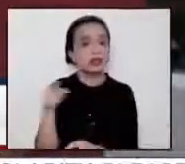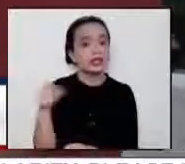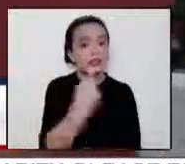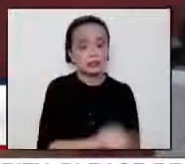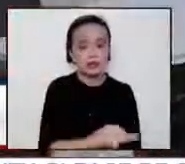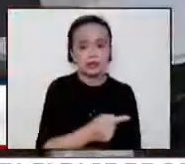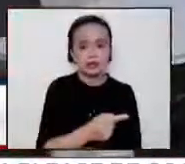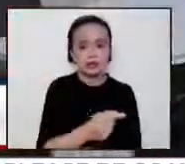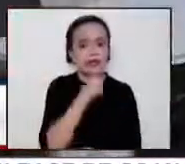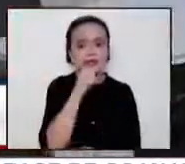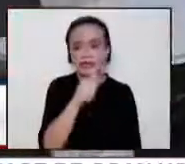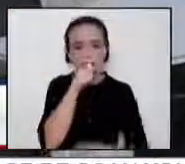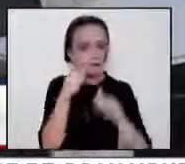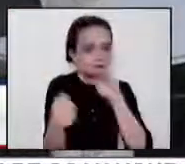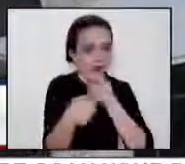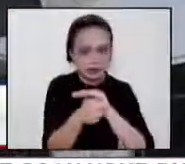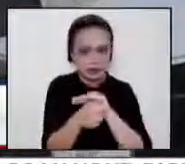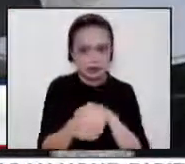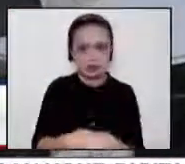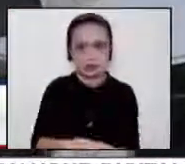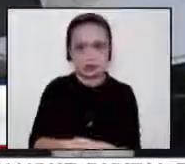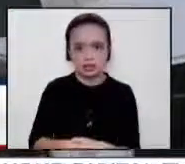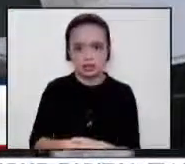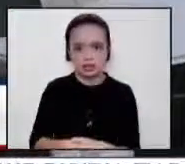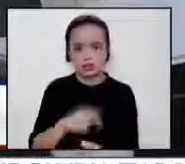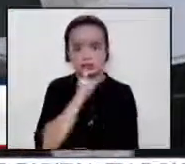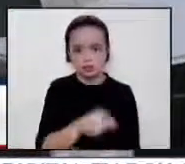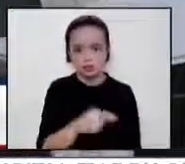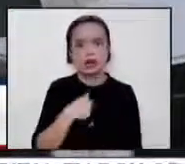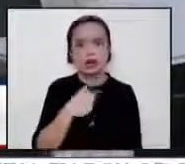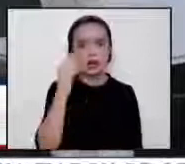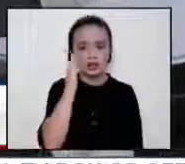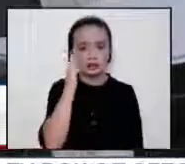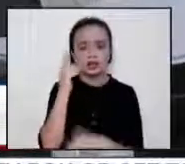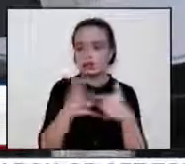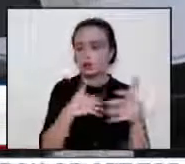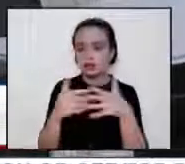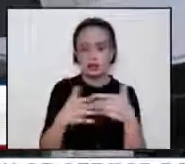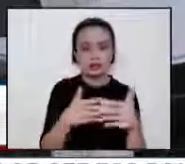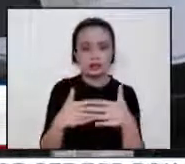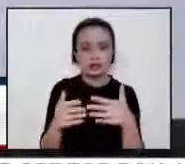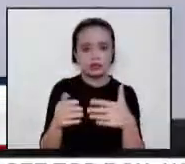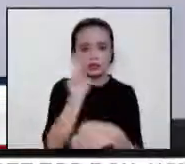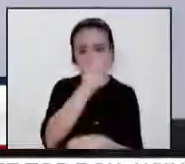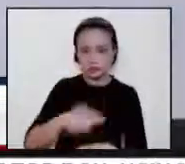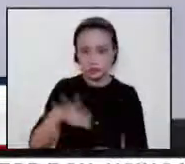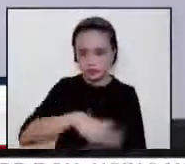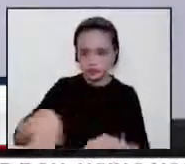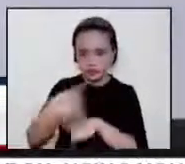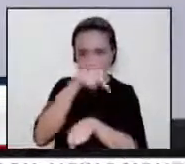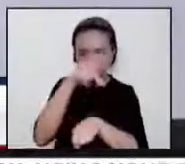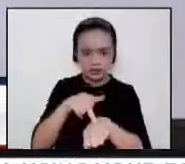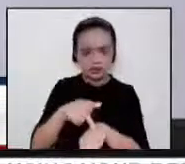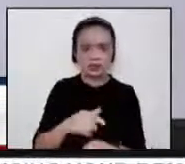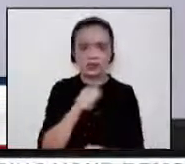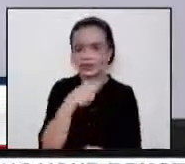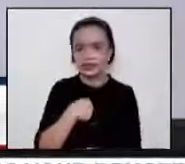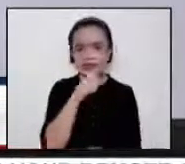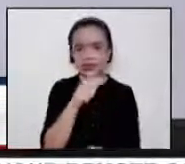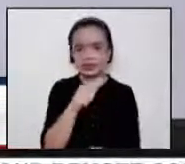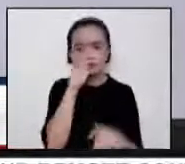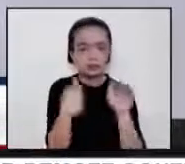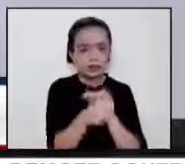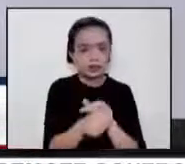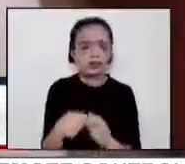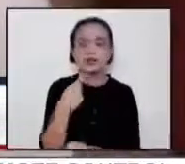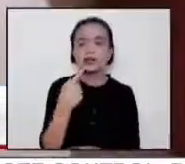nagtatago sa batas. Sa buong Cavite po alam po ng lahat, kahit sa Manila po, buong Pilipinas po alam nila, hindi po nagtatago. Inihayag naman ni Police